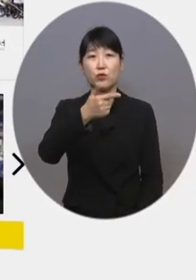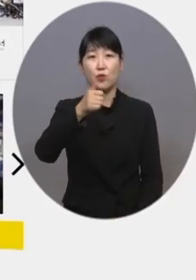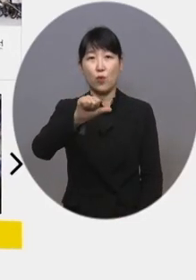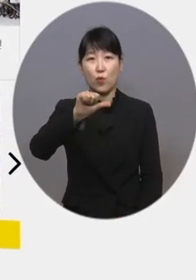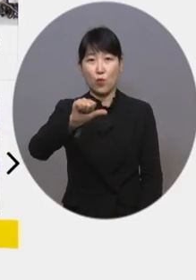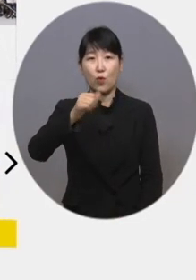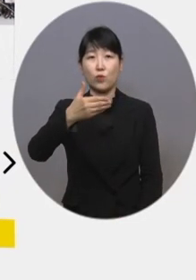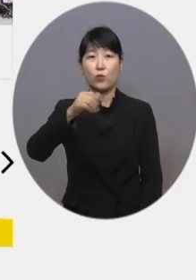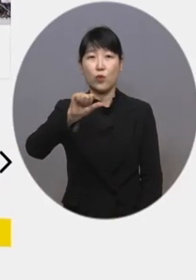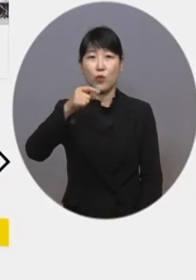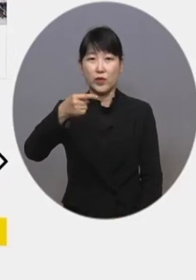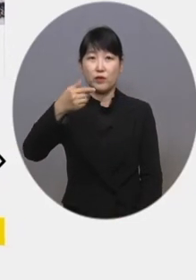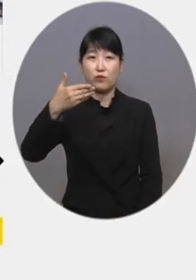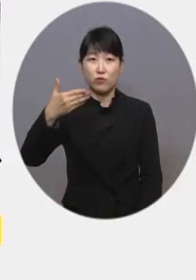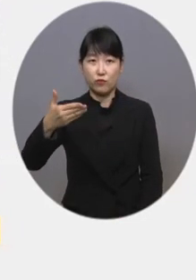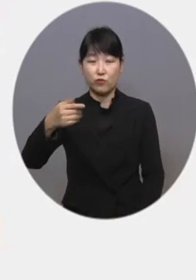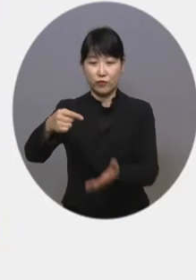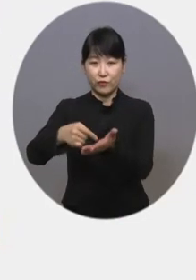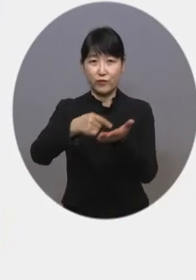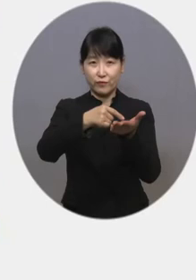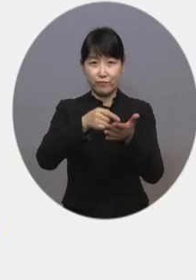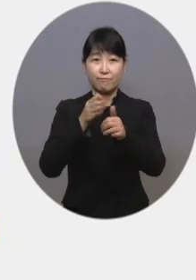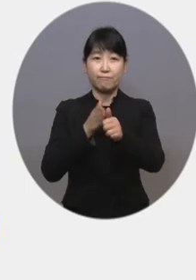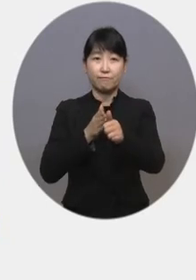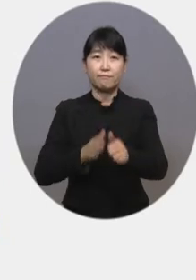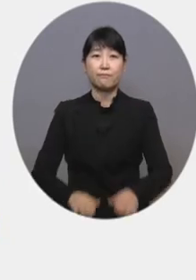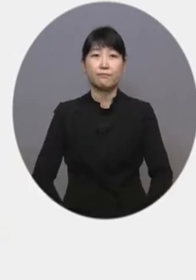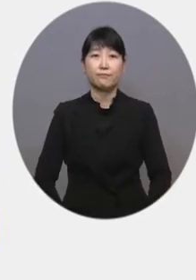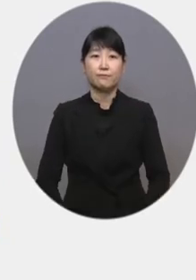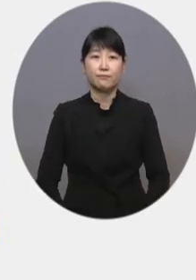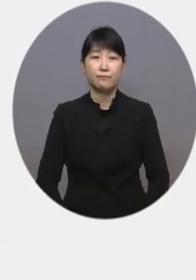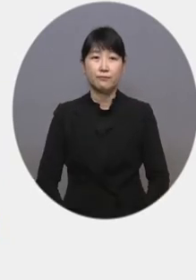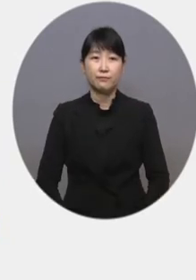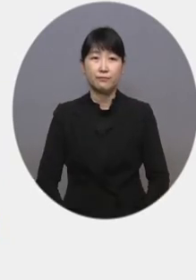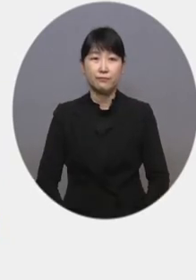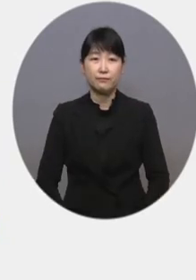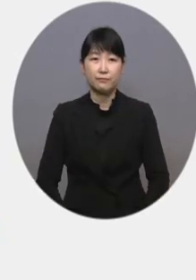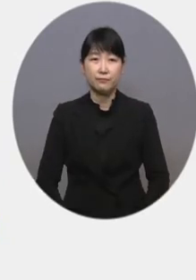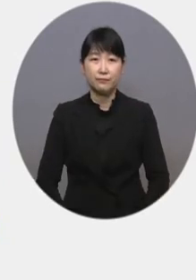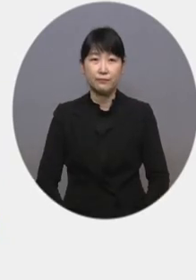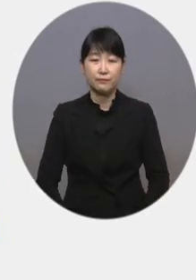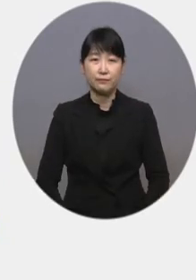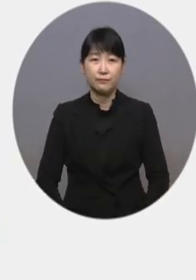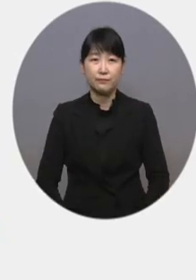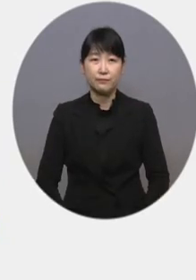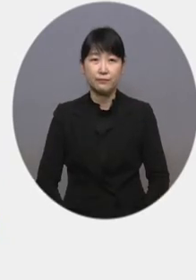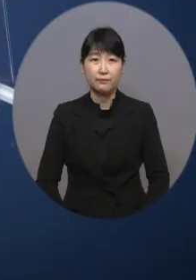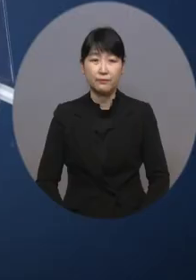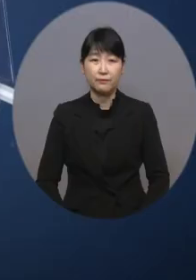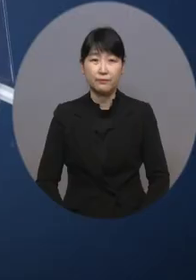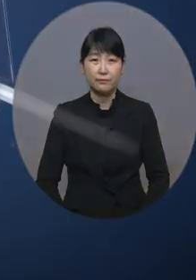전화번호 02-2655-9519로 많은 제보 바랍니다.